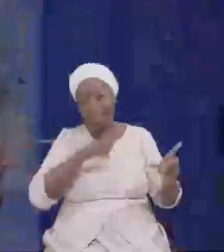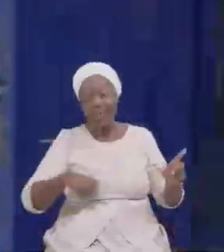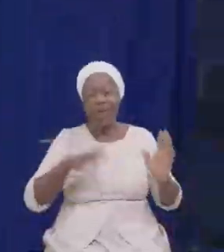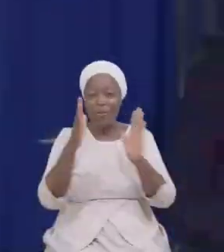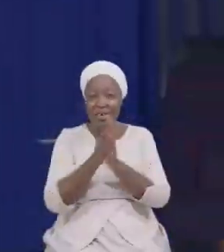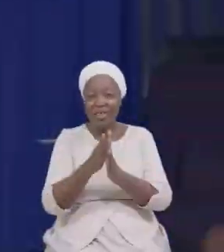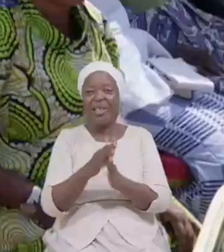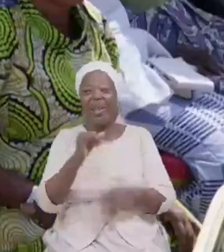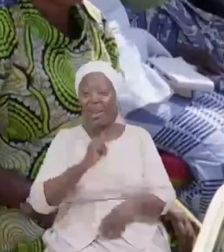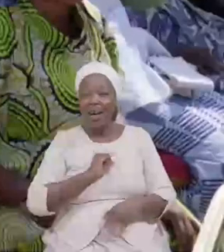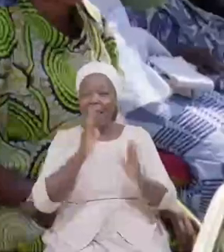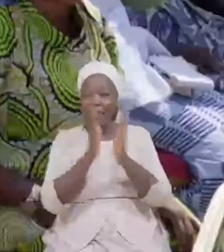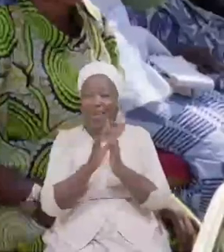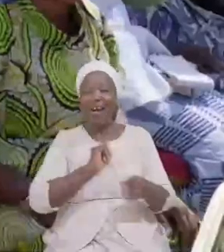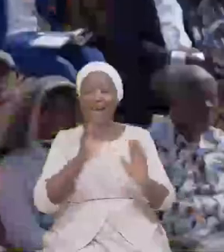j'ai prié. Tu vas prier.